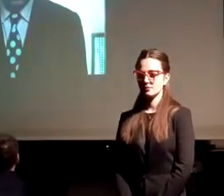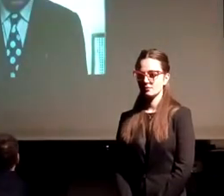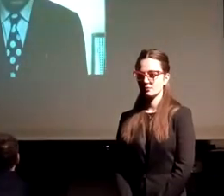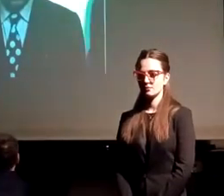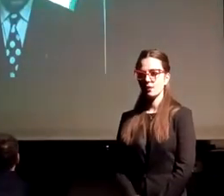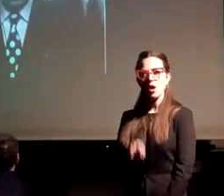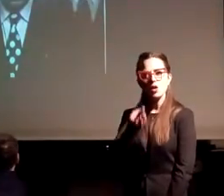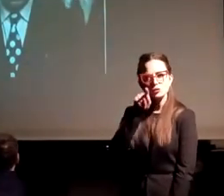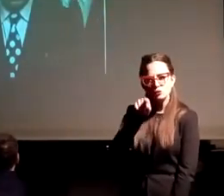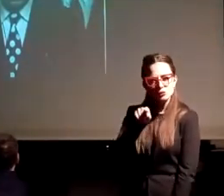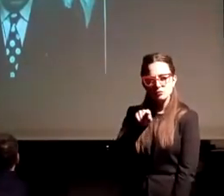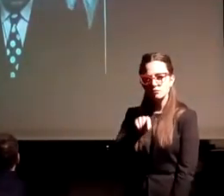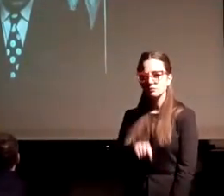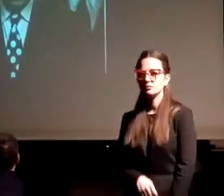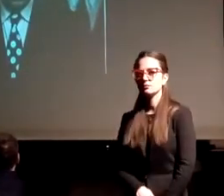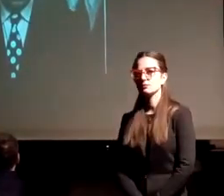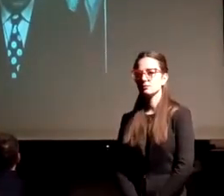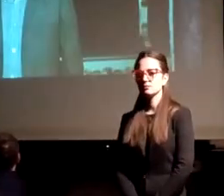sei stato tu